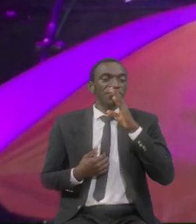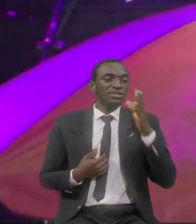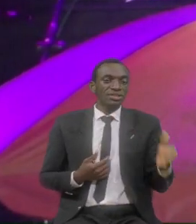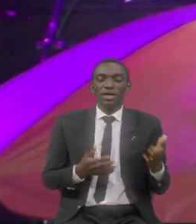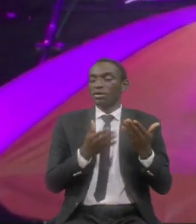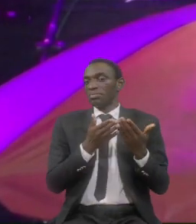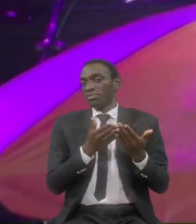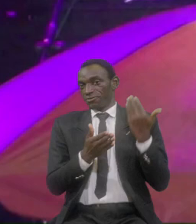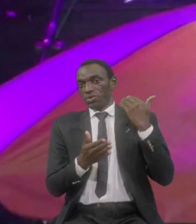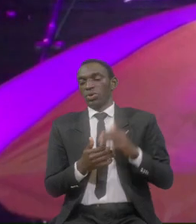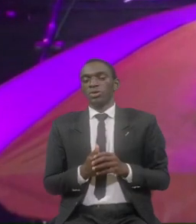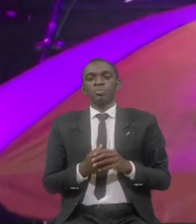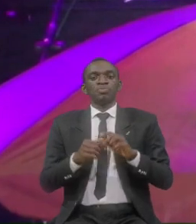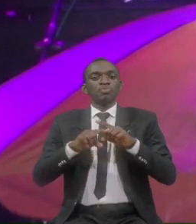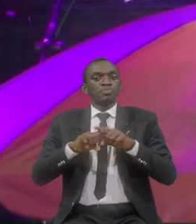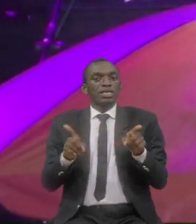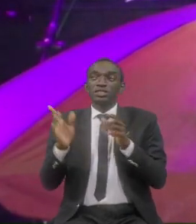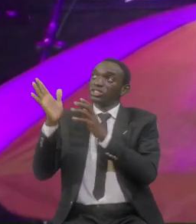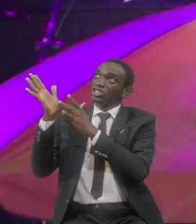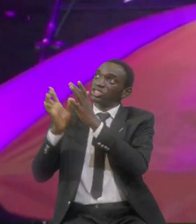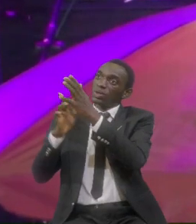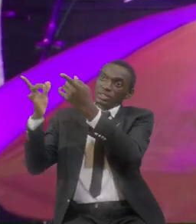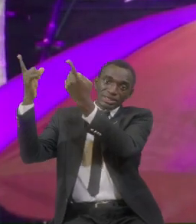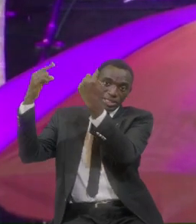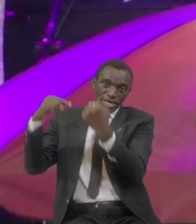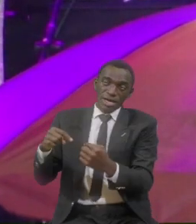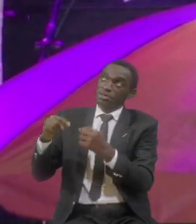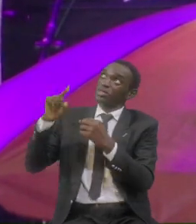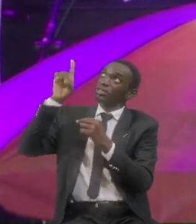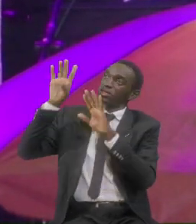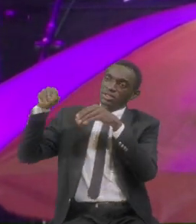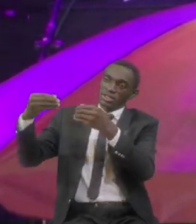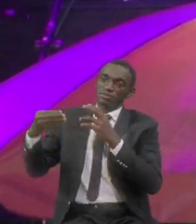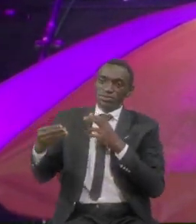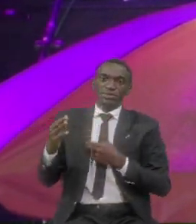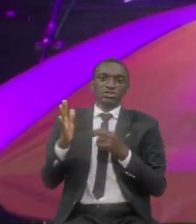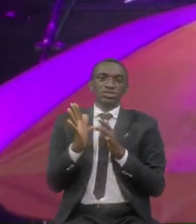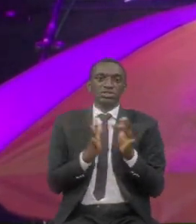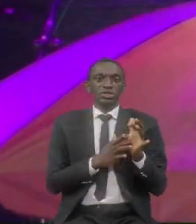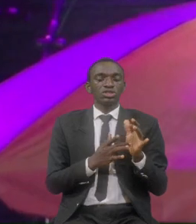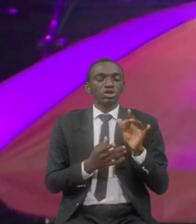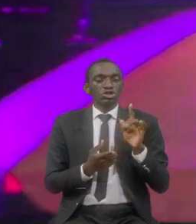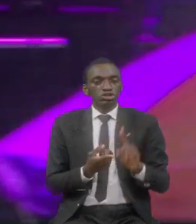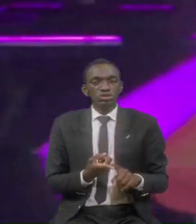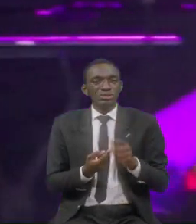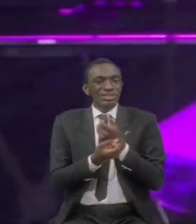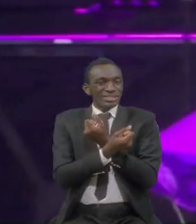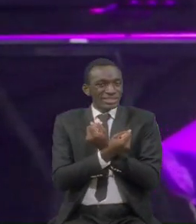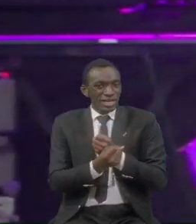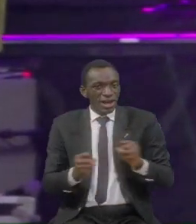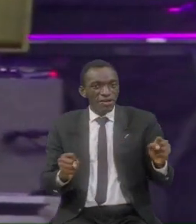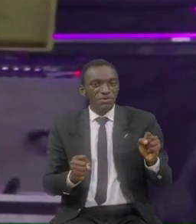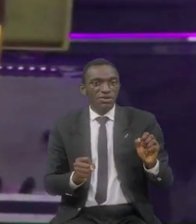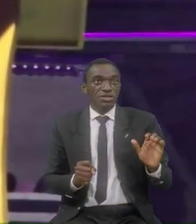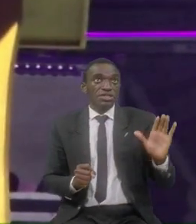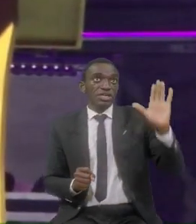Jesus has been given to us. Pero gihatag si Jesus kanato. That he shall save his people